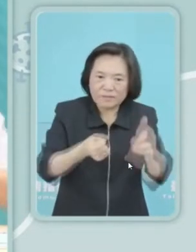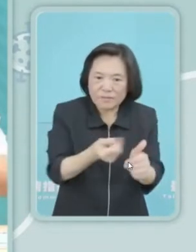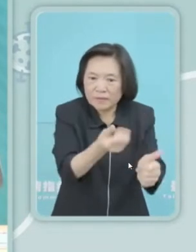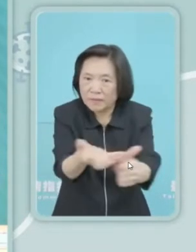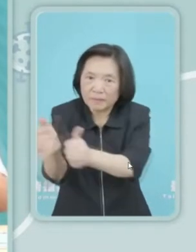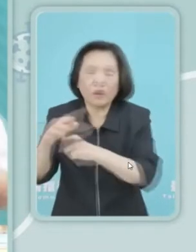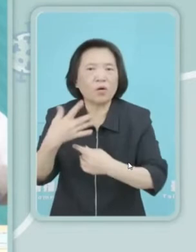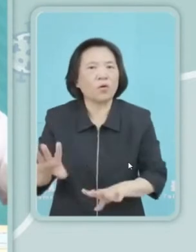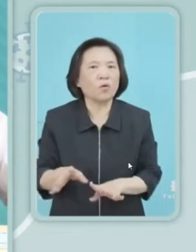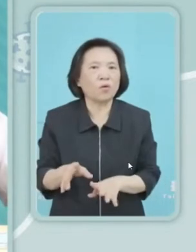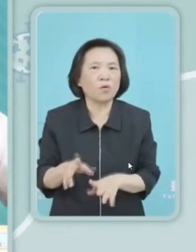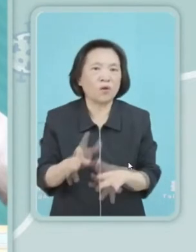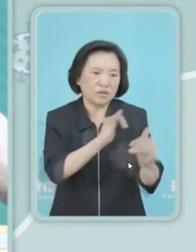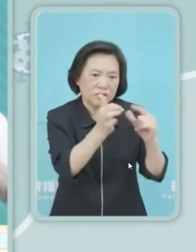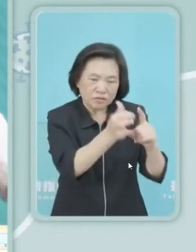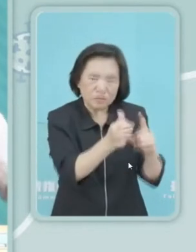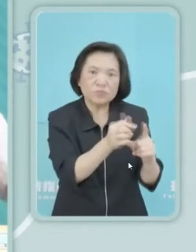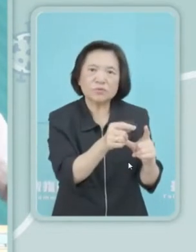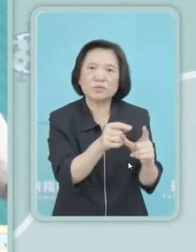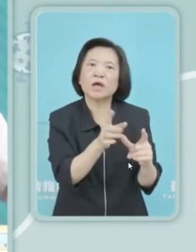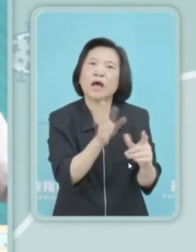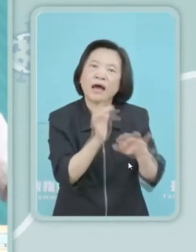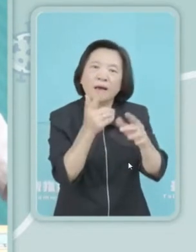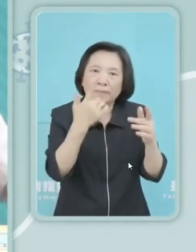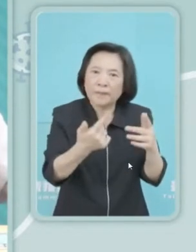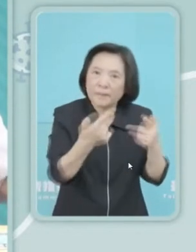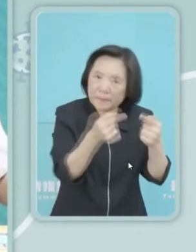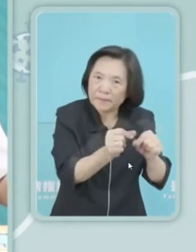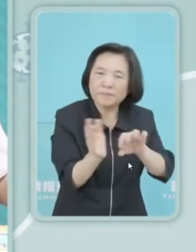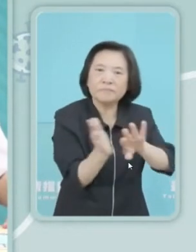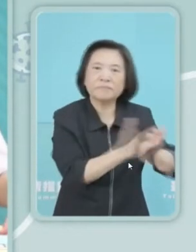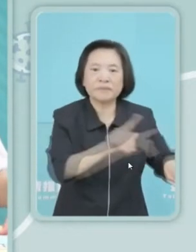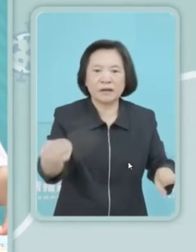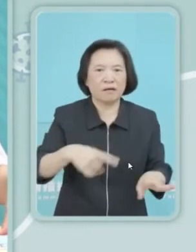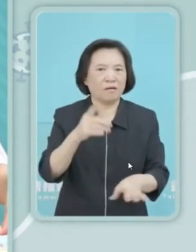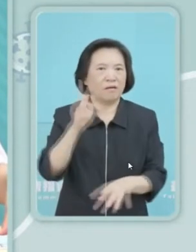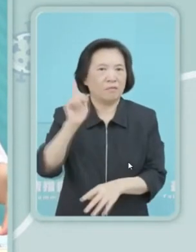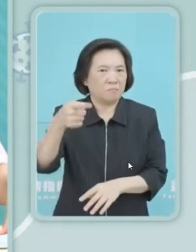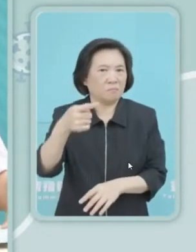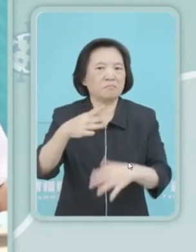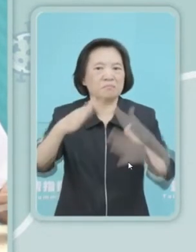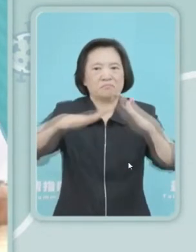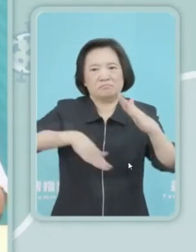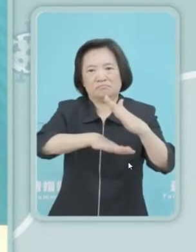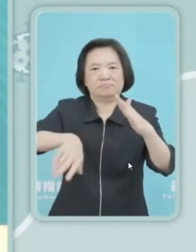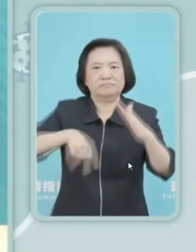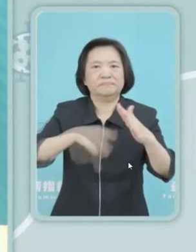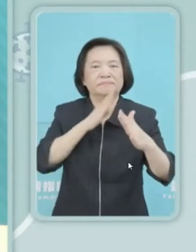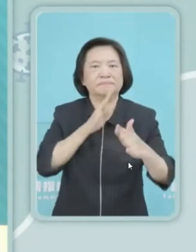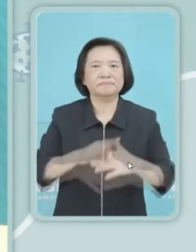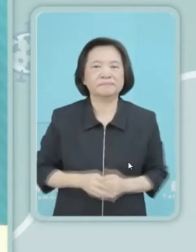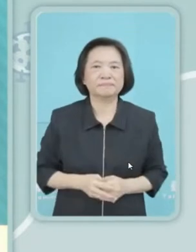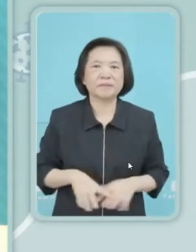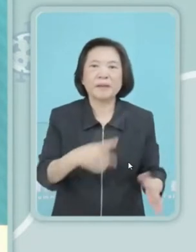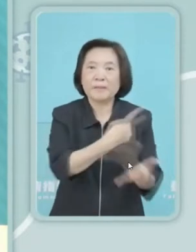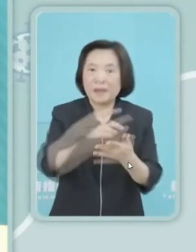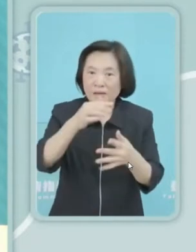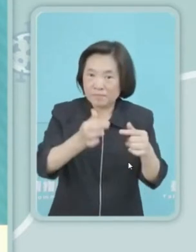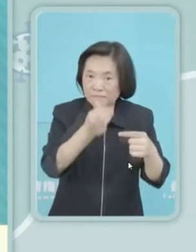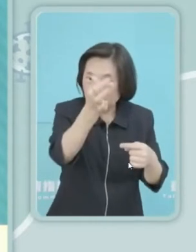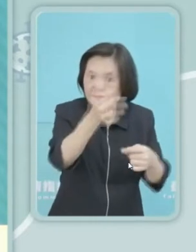痛问题，真的在社区感染的不多，这是情况是这样。那所以我们现在还是一样的，每一个确诊